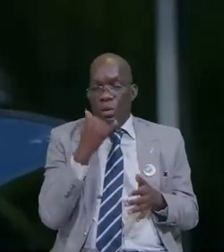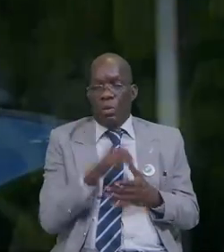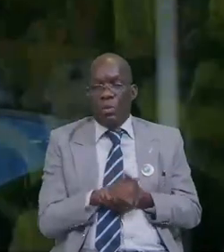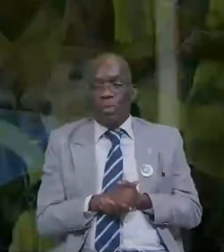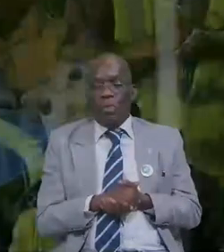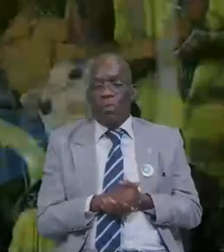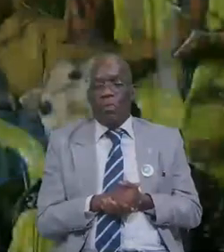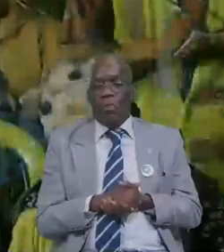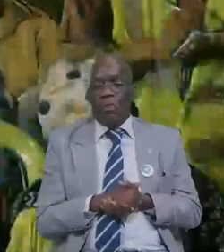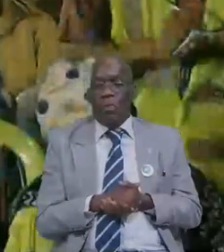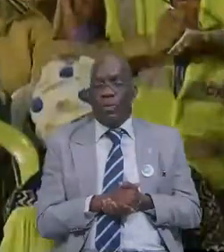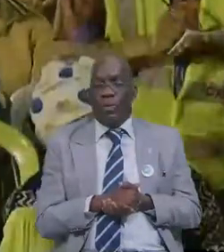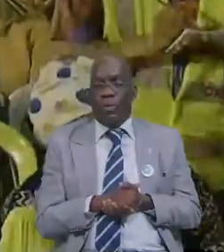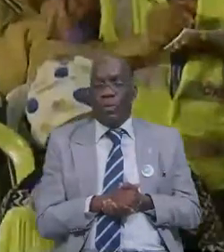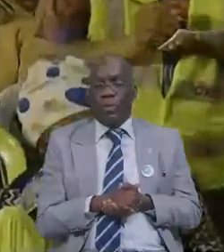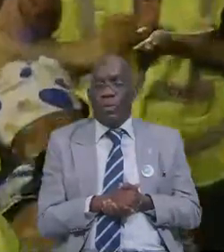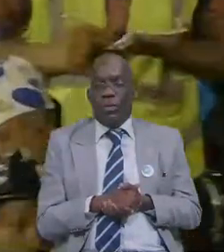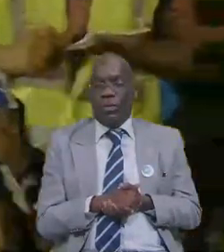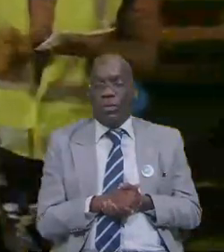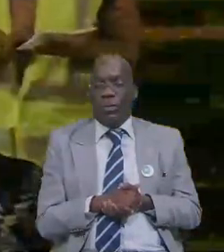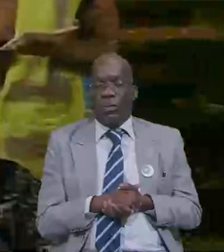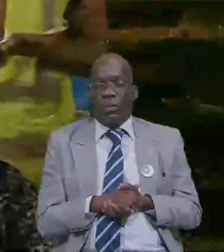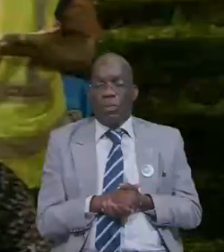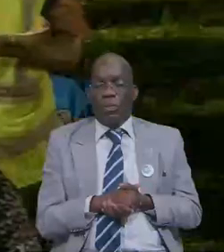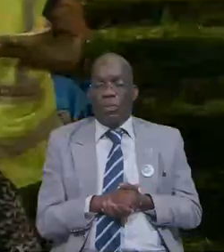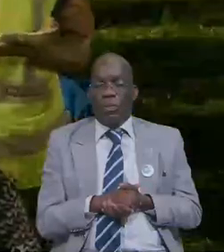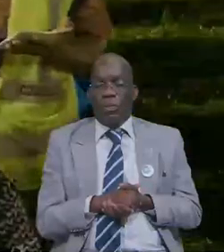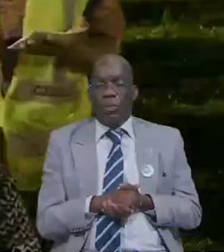Pas d'erreur s'il vous plaît, surtout au niveau des contacts.